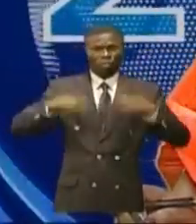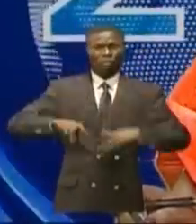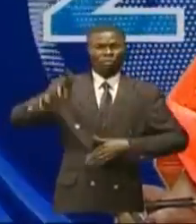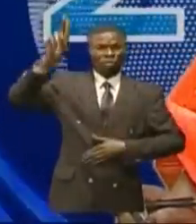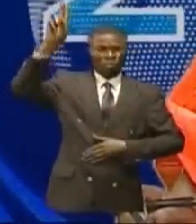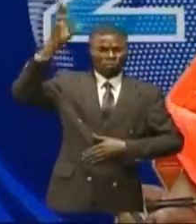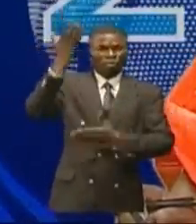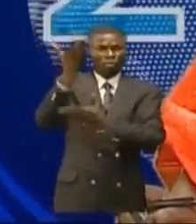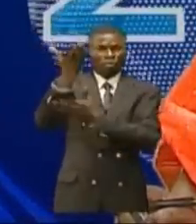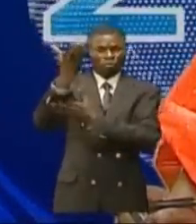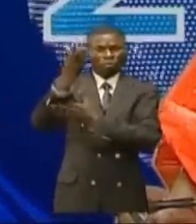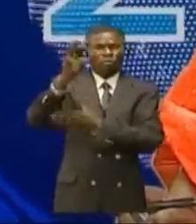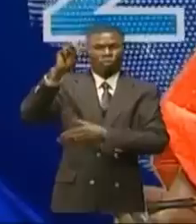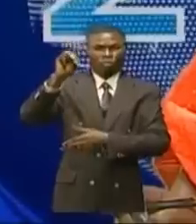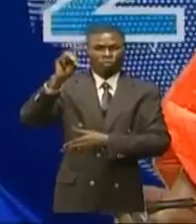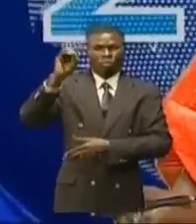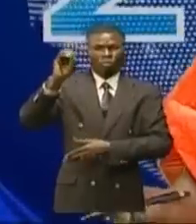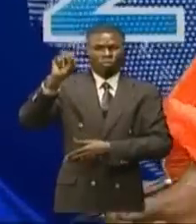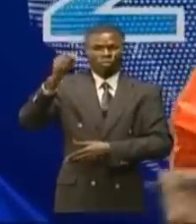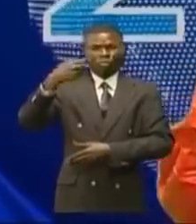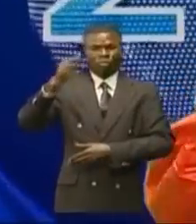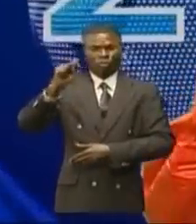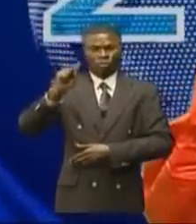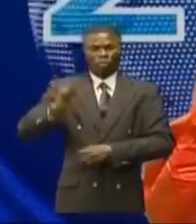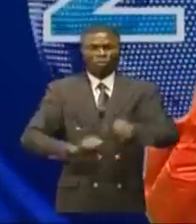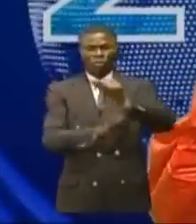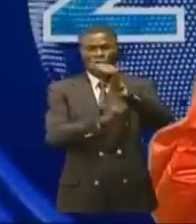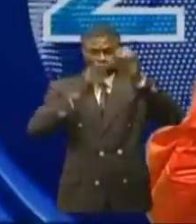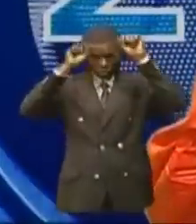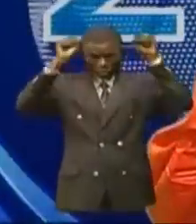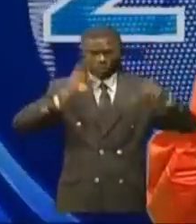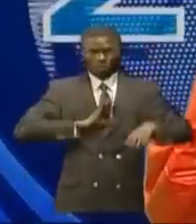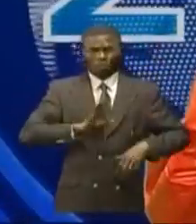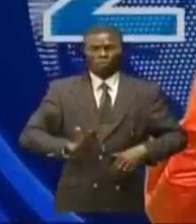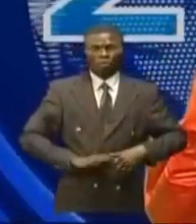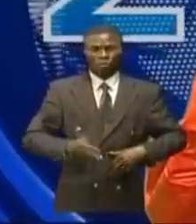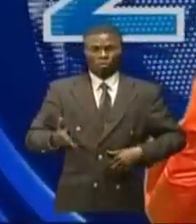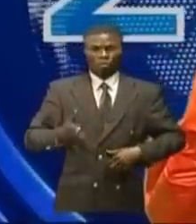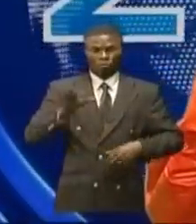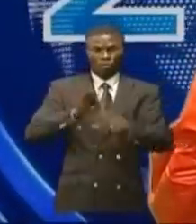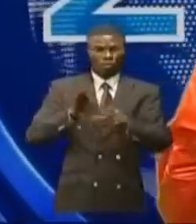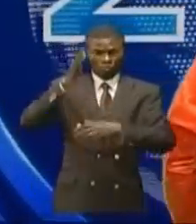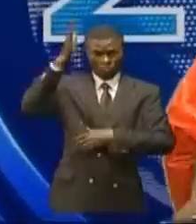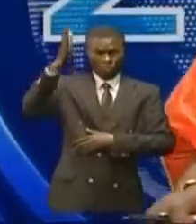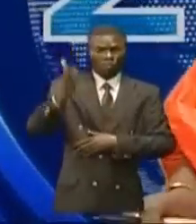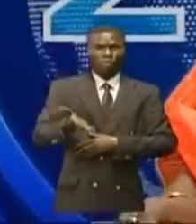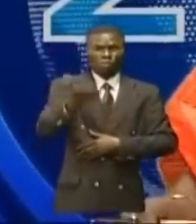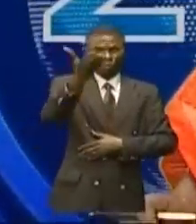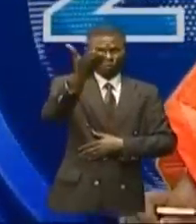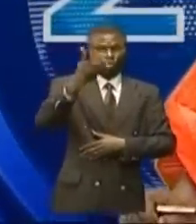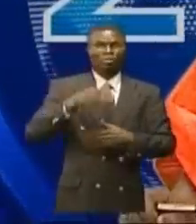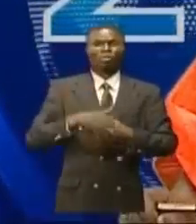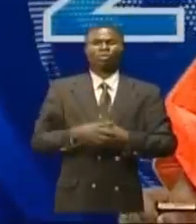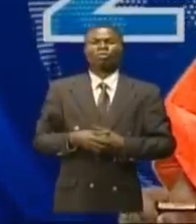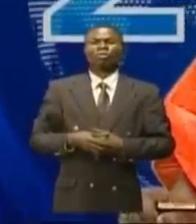a appelé la Mongala à se ranger derrière le chef de l'État, Félix Antoine Tshisekedi Tshilombo, Nadine Kilosho et Moké